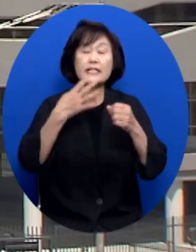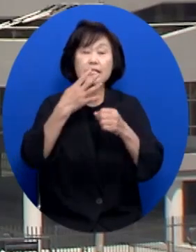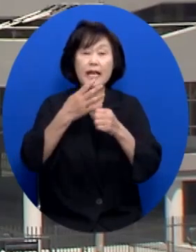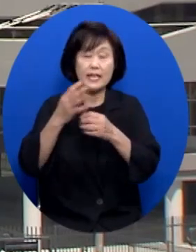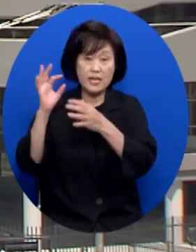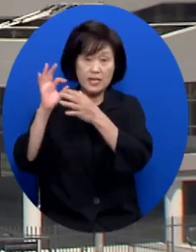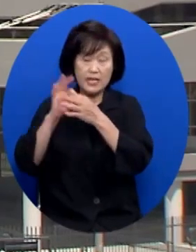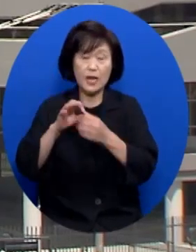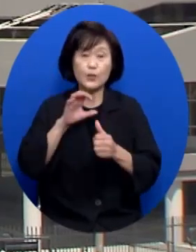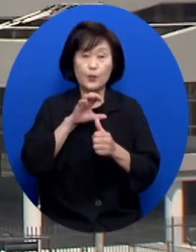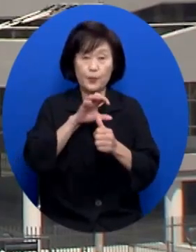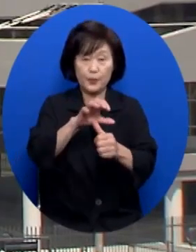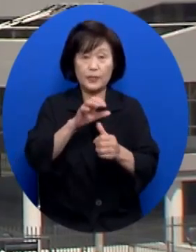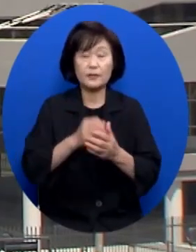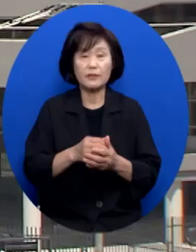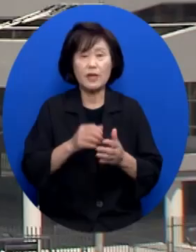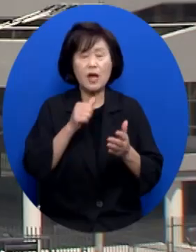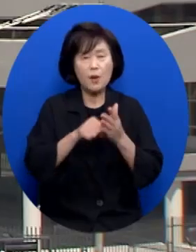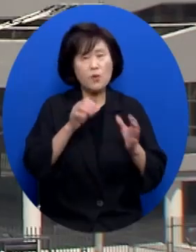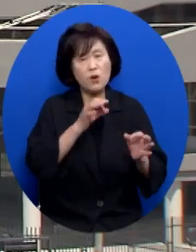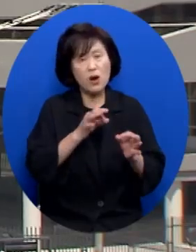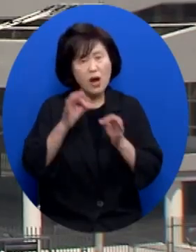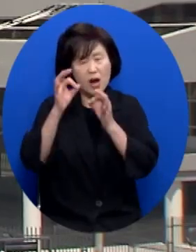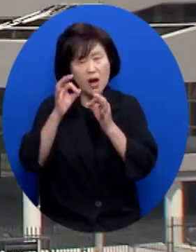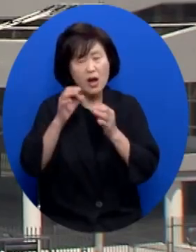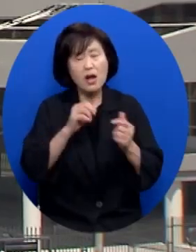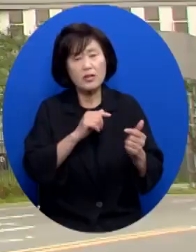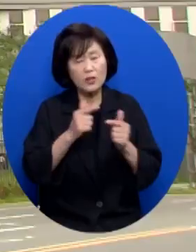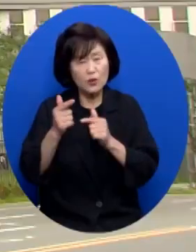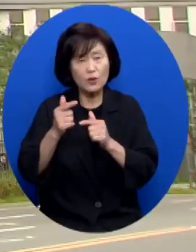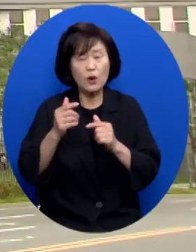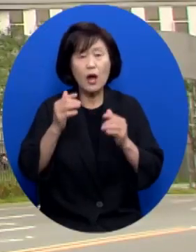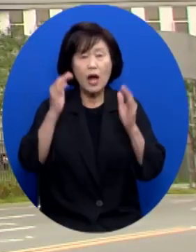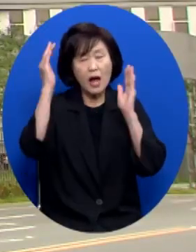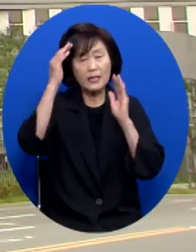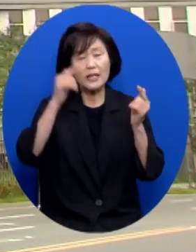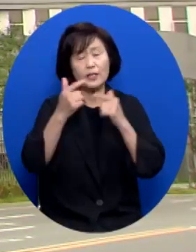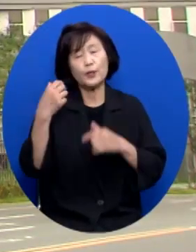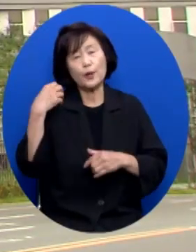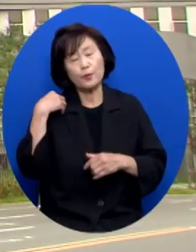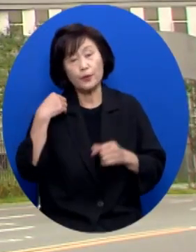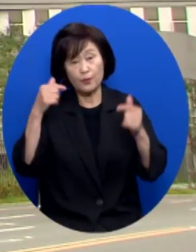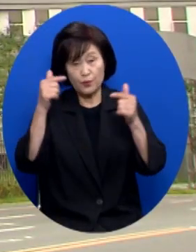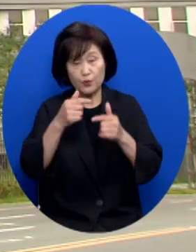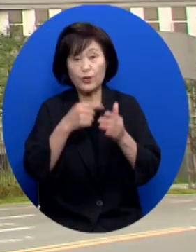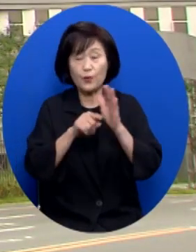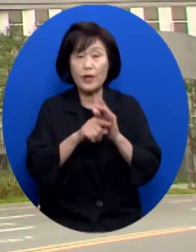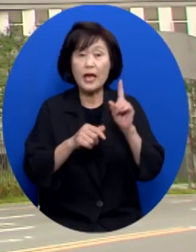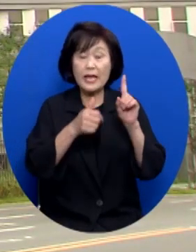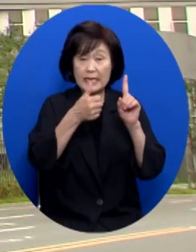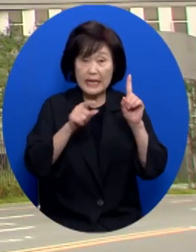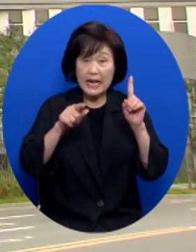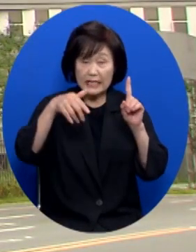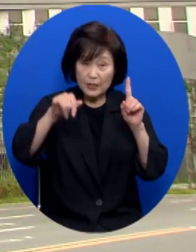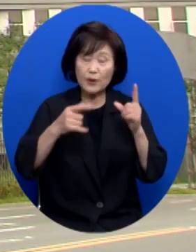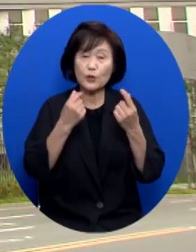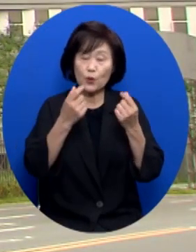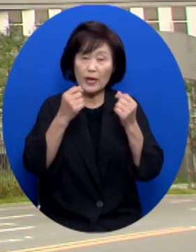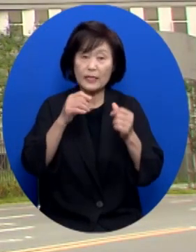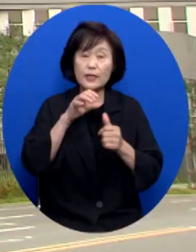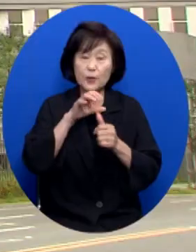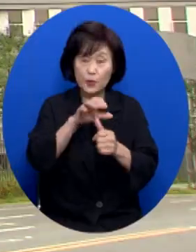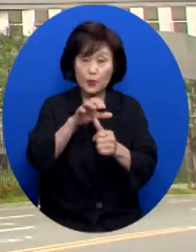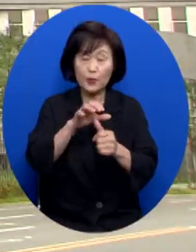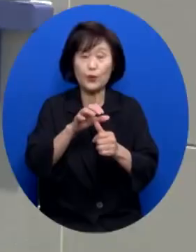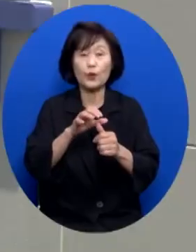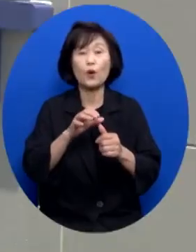교육부는 고물가와 고금리로 인한 대학생들의 학자금 부담을 덜어주기 위해 1학기와 동일한 1.7%로 학자금